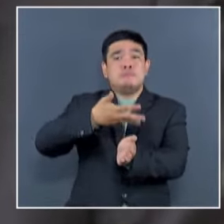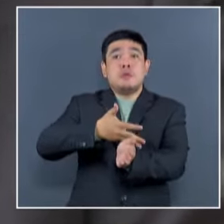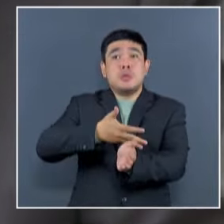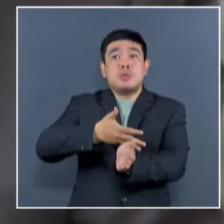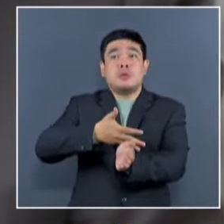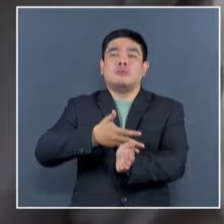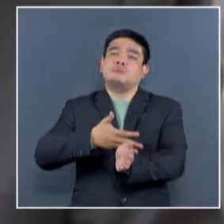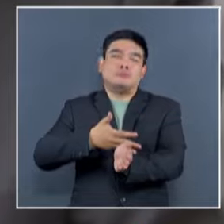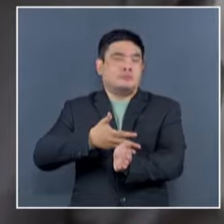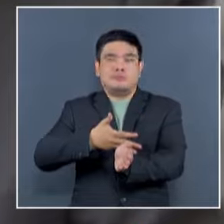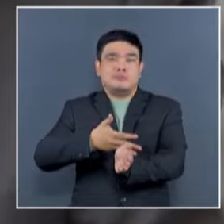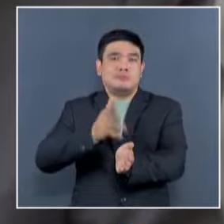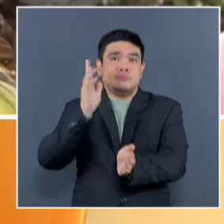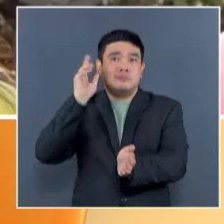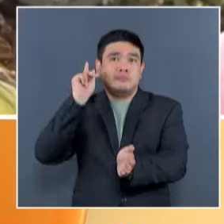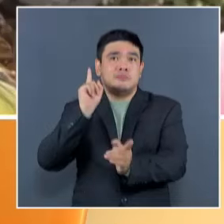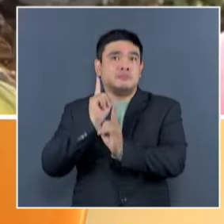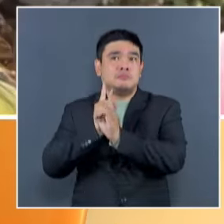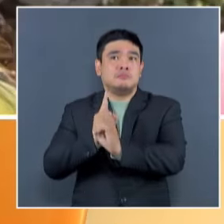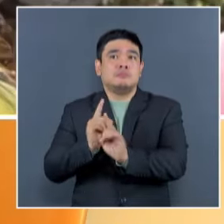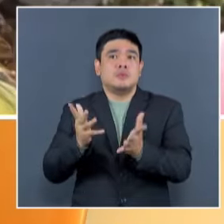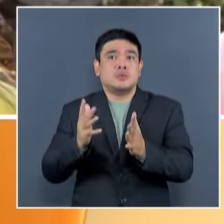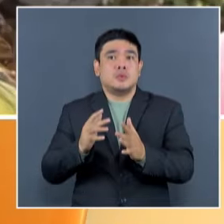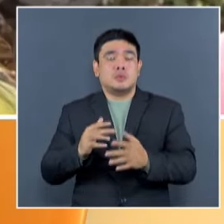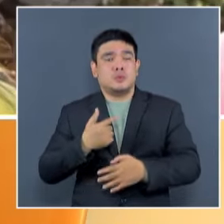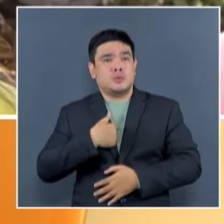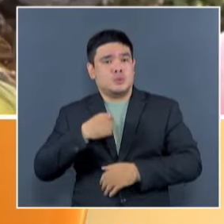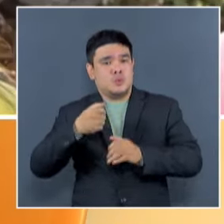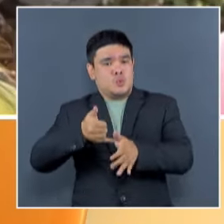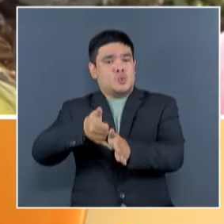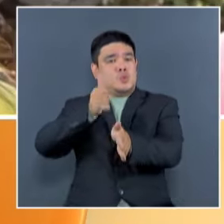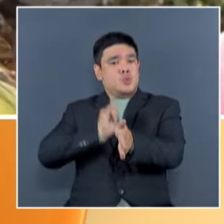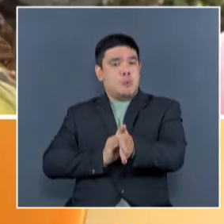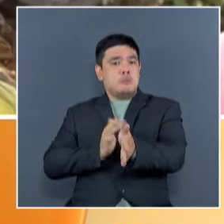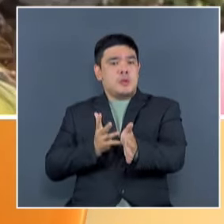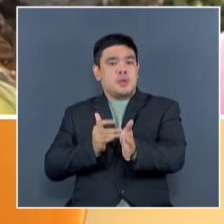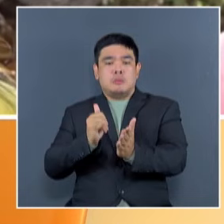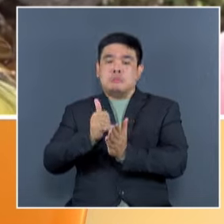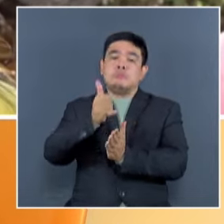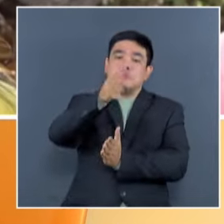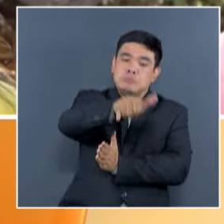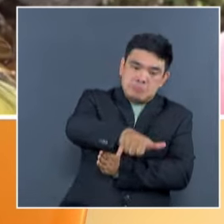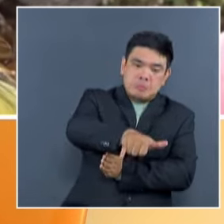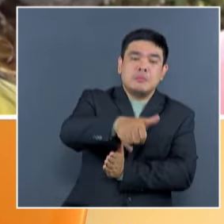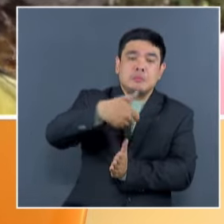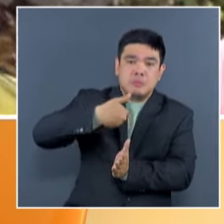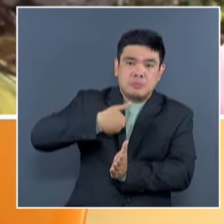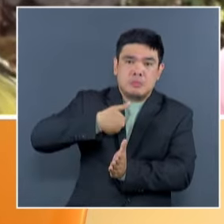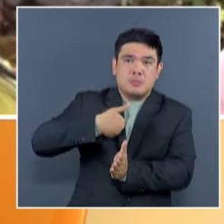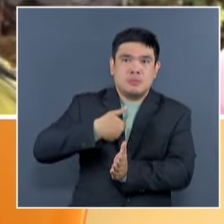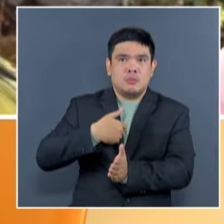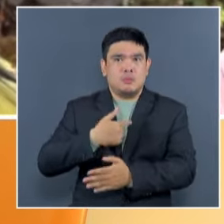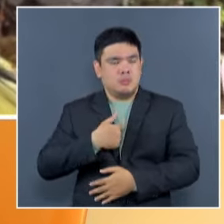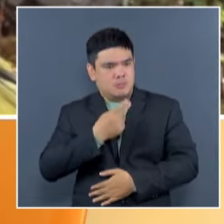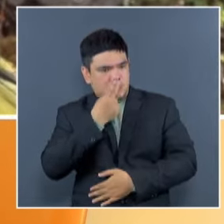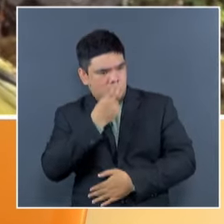ฉี่ที่ท้ายเรืออย่างที่เป็นข่าวไม่ได้ตกตรงนั้นตกหน้าเรือไม่ได้ตกท้ายเรือ แล้วก็ไม่